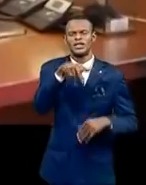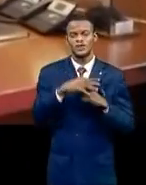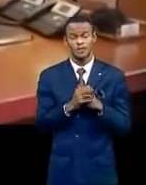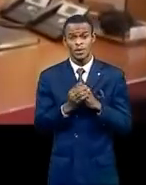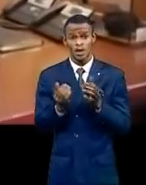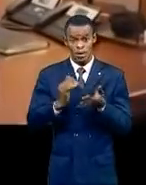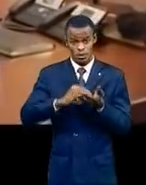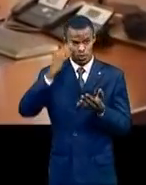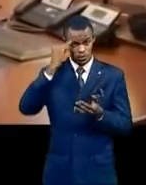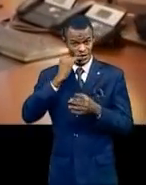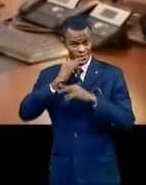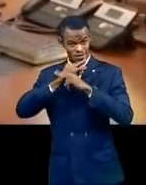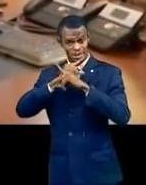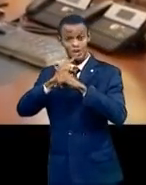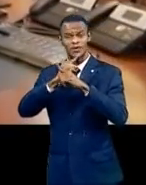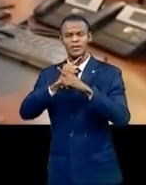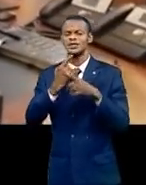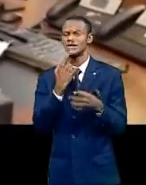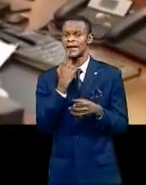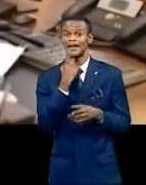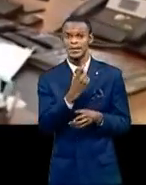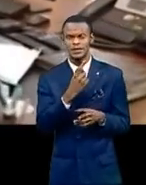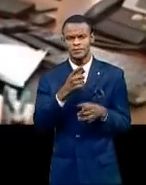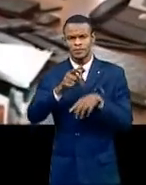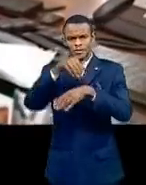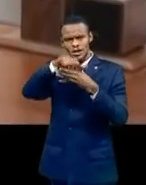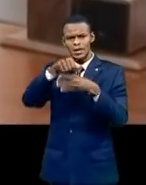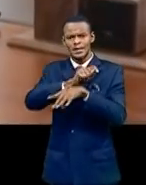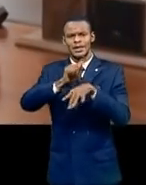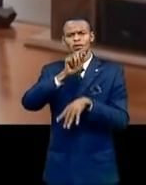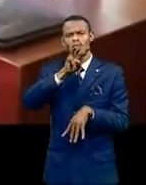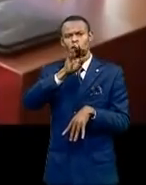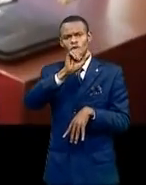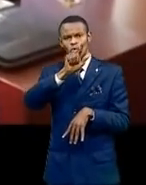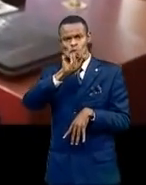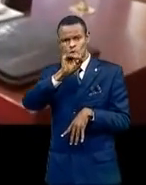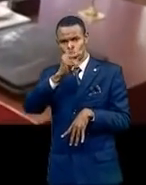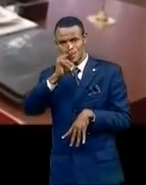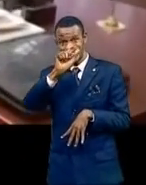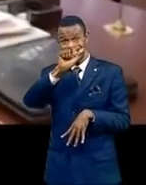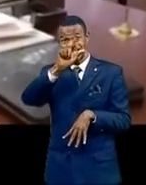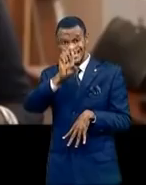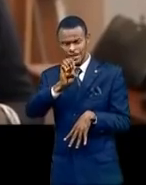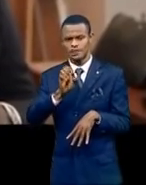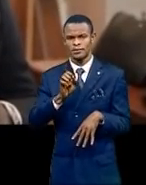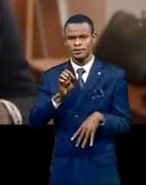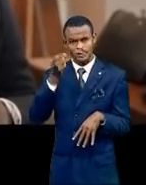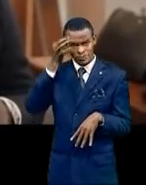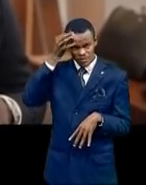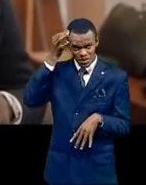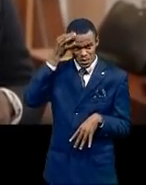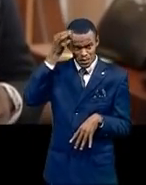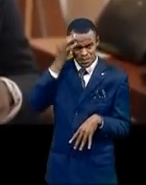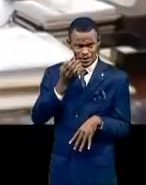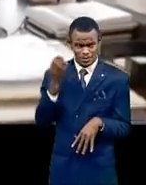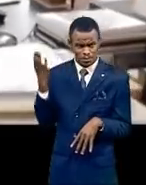signalé la reddition en territoire des Walikale des éléments de NDCR, le Guidon. La